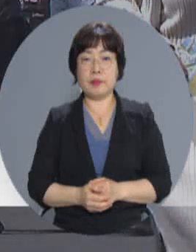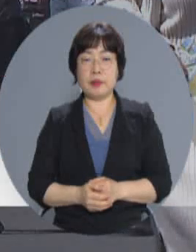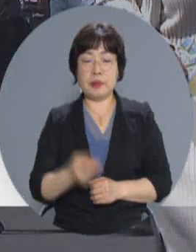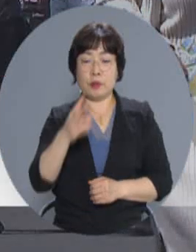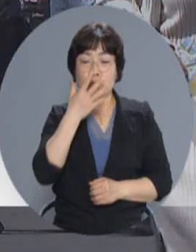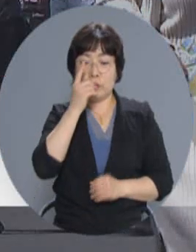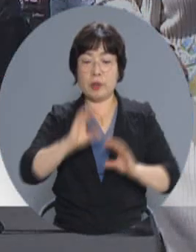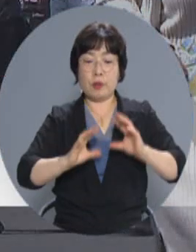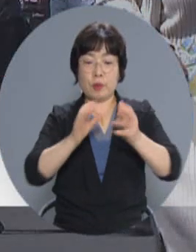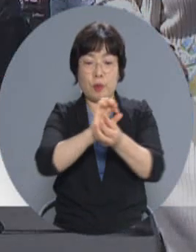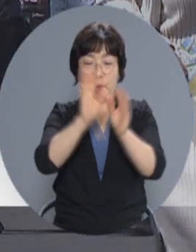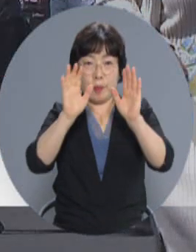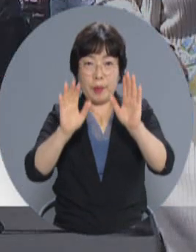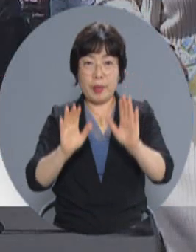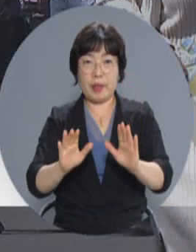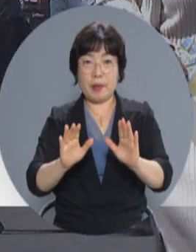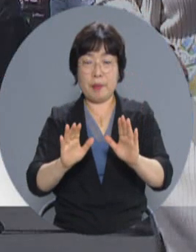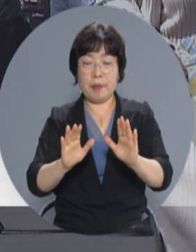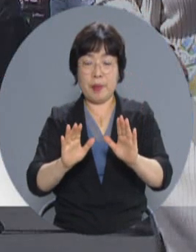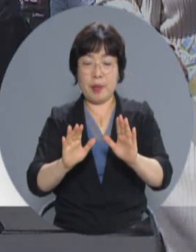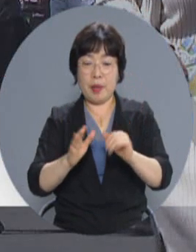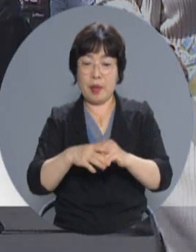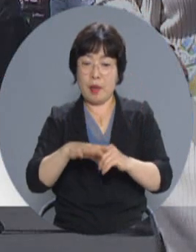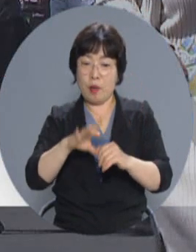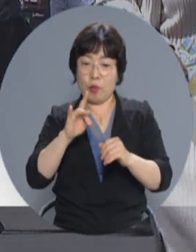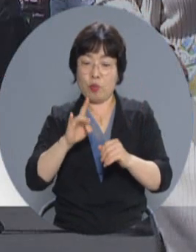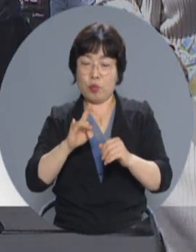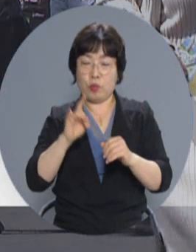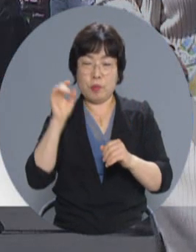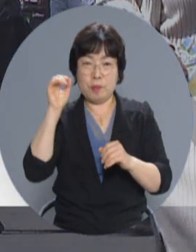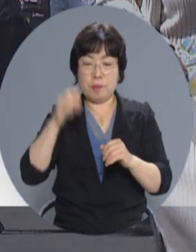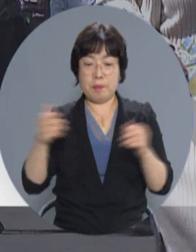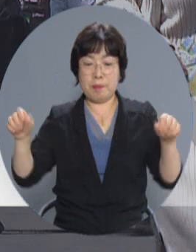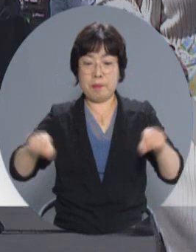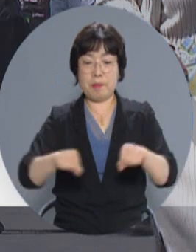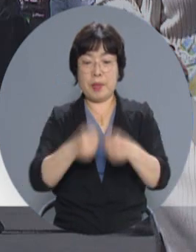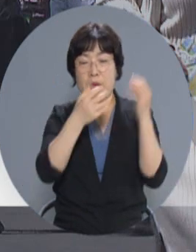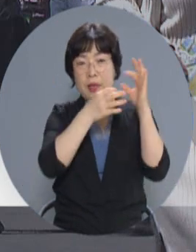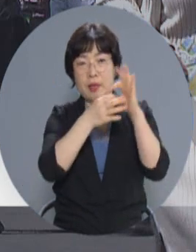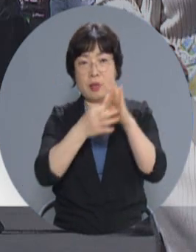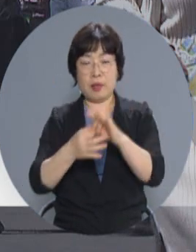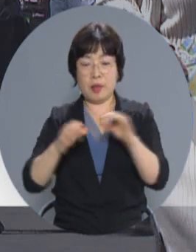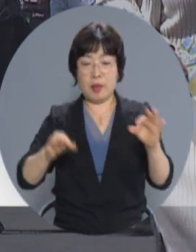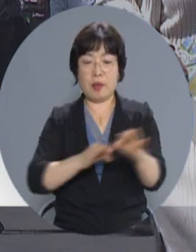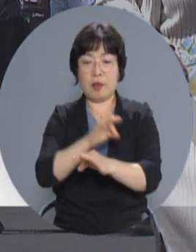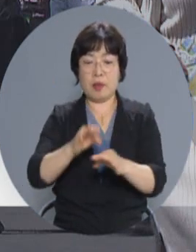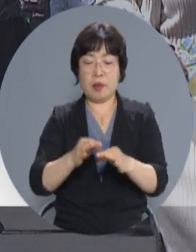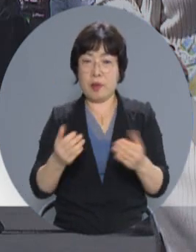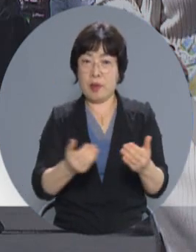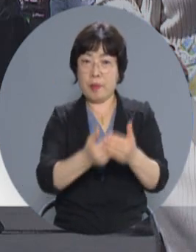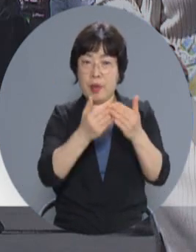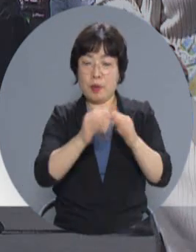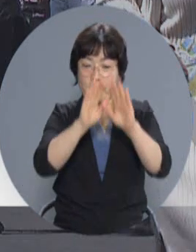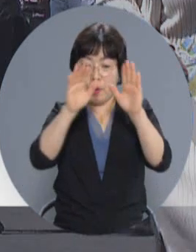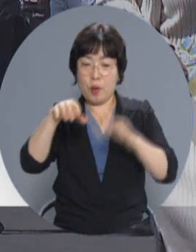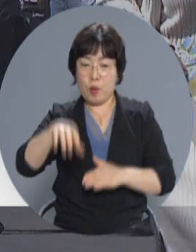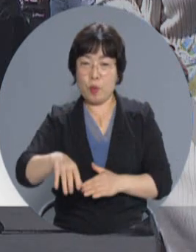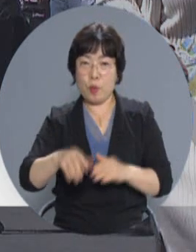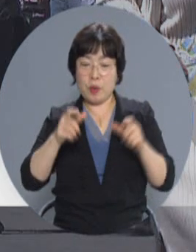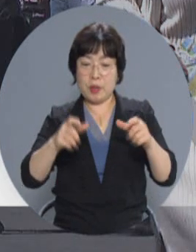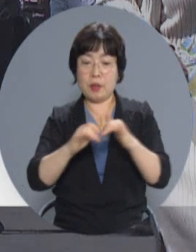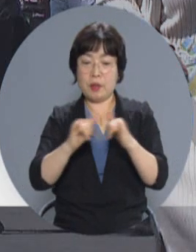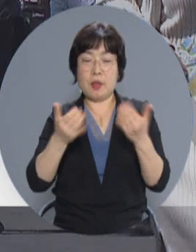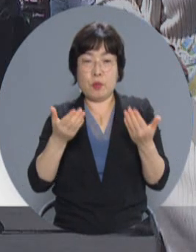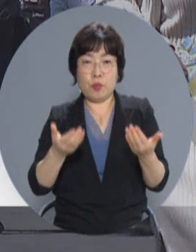2023 순천만 국제정원박람회가 초반 흥행을 이어가고 있습니다. 지역경제 활성화는 물론 박람회장은 시민들의